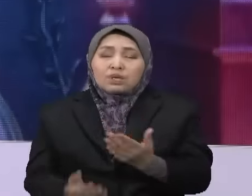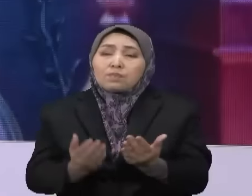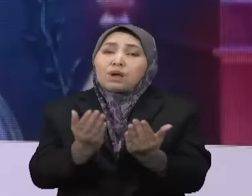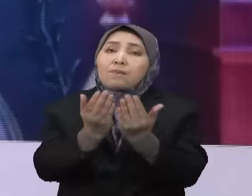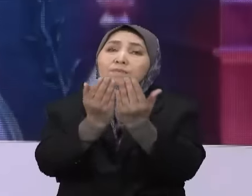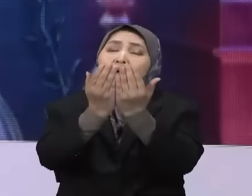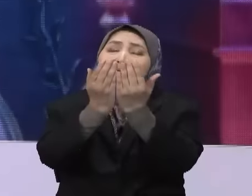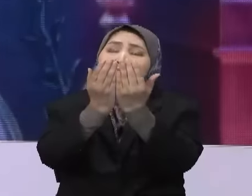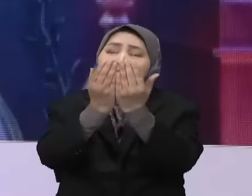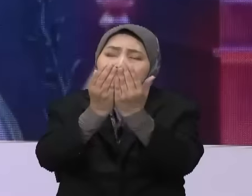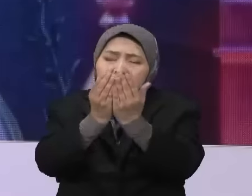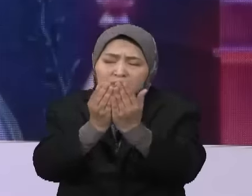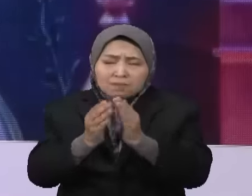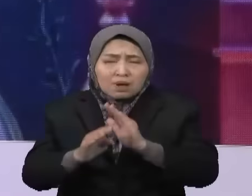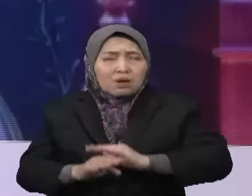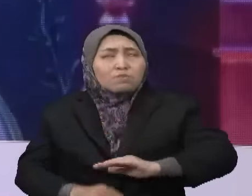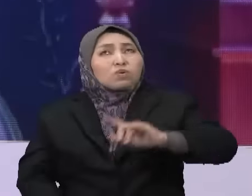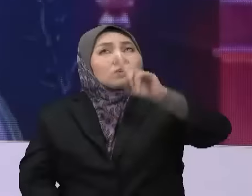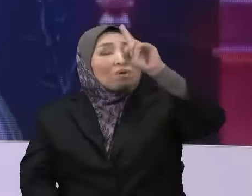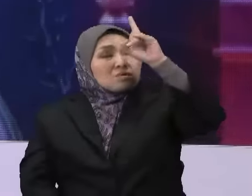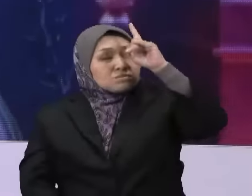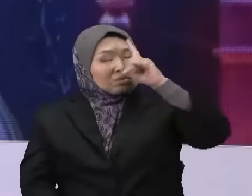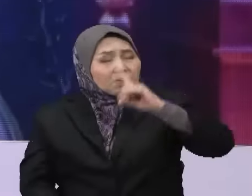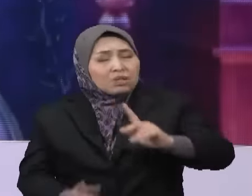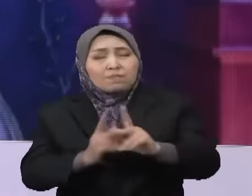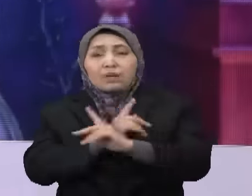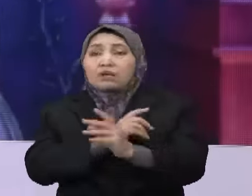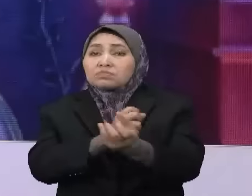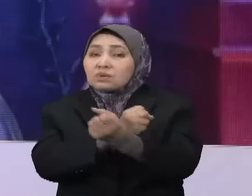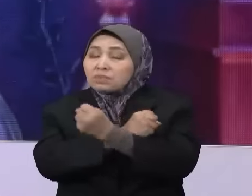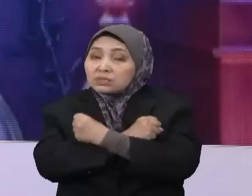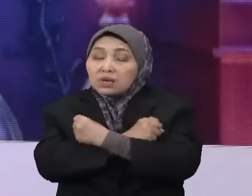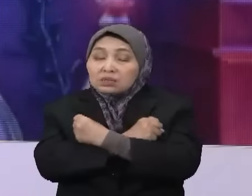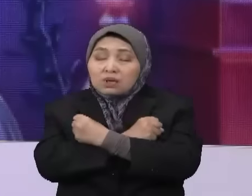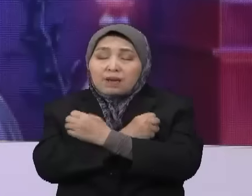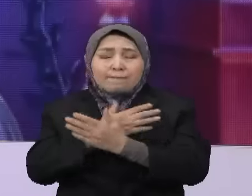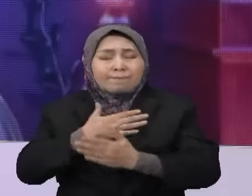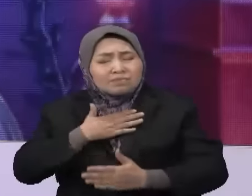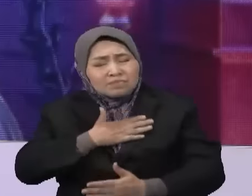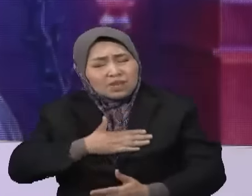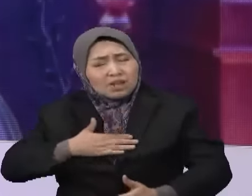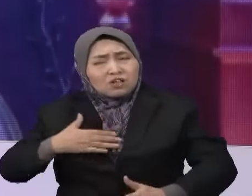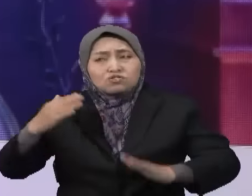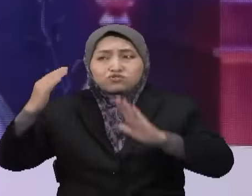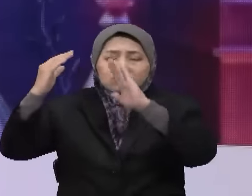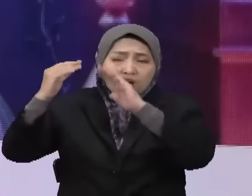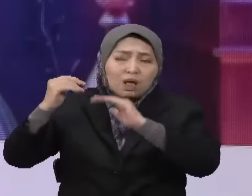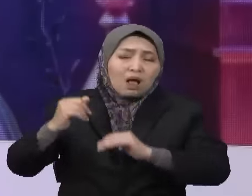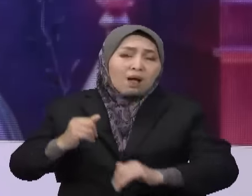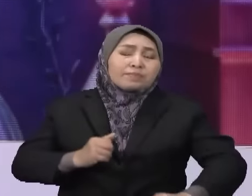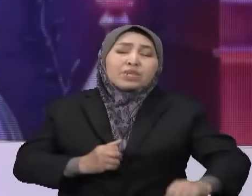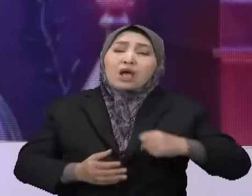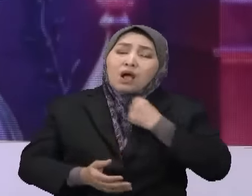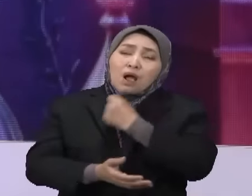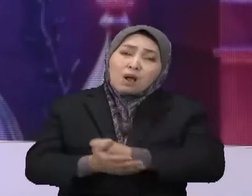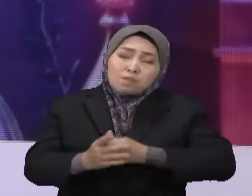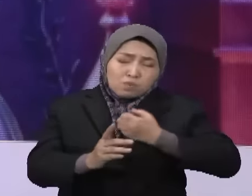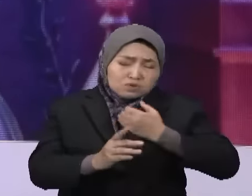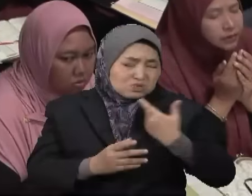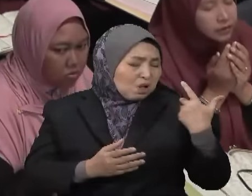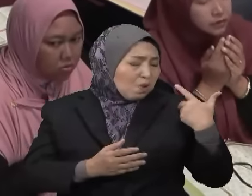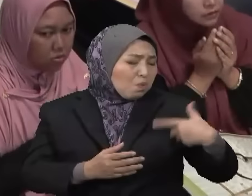tangan memohon ke hadratmu, ya Ar-Rahman, ya Ar-Rahim, agar diampunilah dosa-dosa kami yang banyak ini, ya